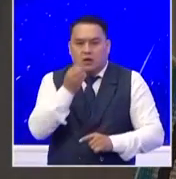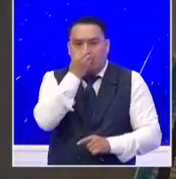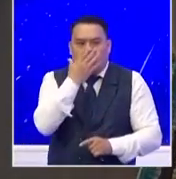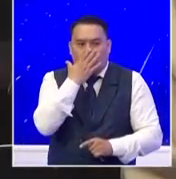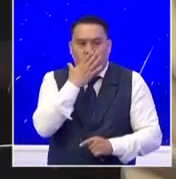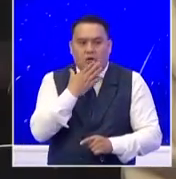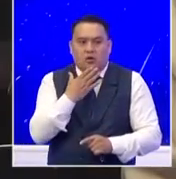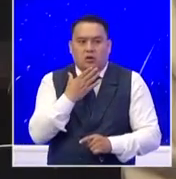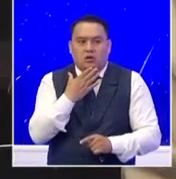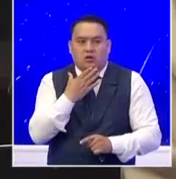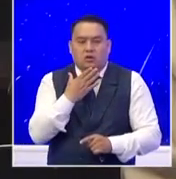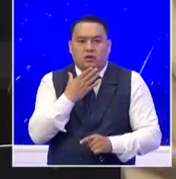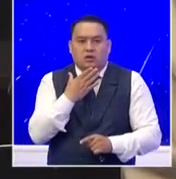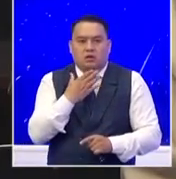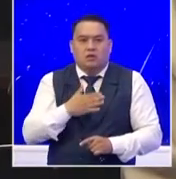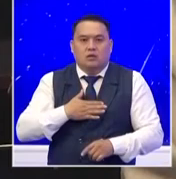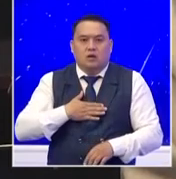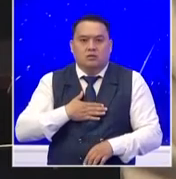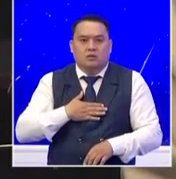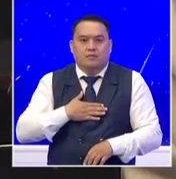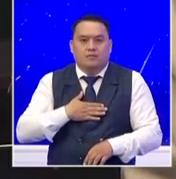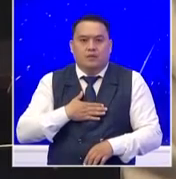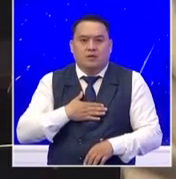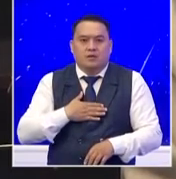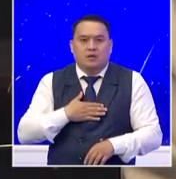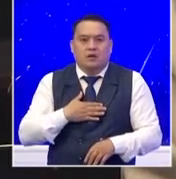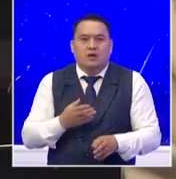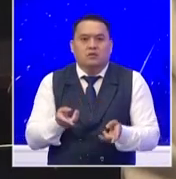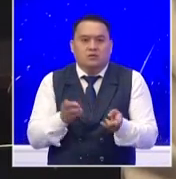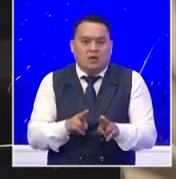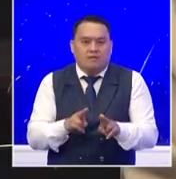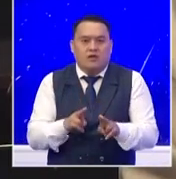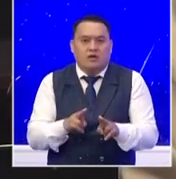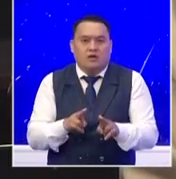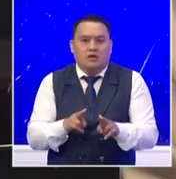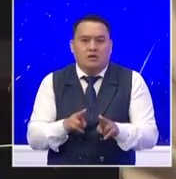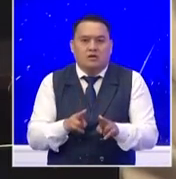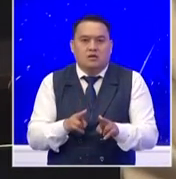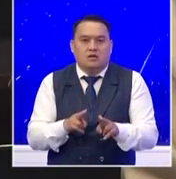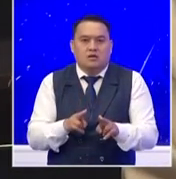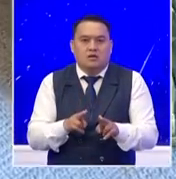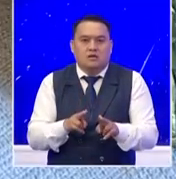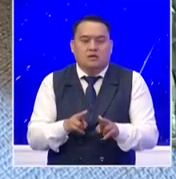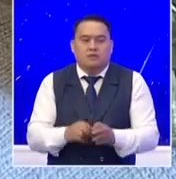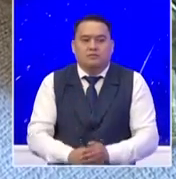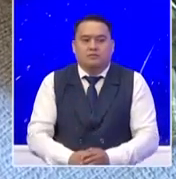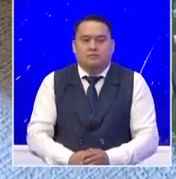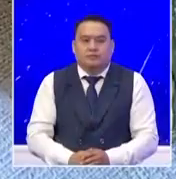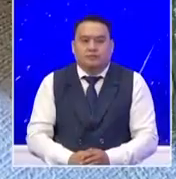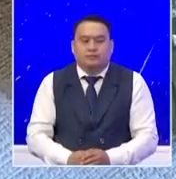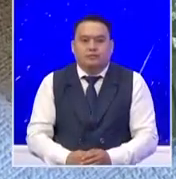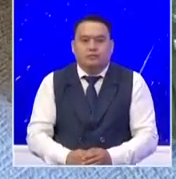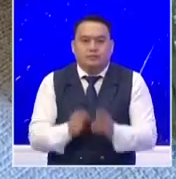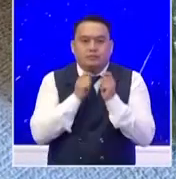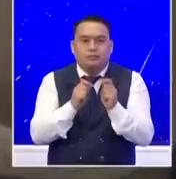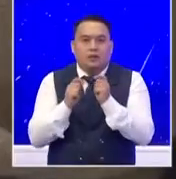другую дивизию. А нас задержали столько лет, а потом расформировали. В числе боевых наград